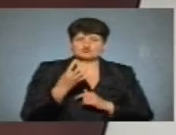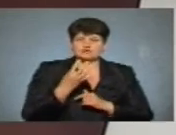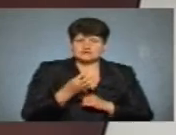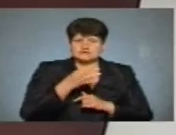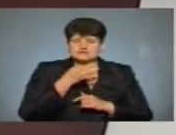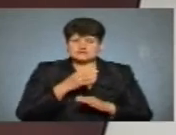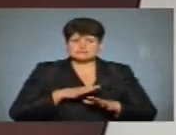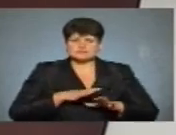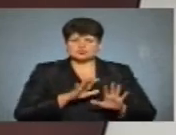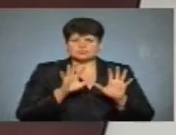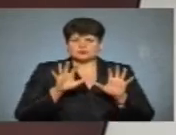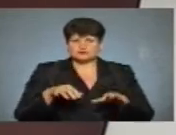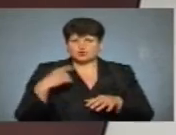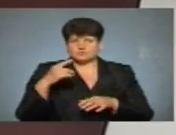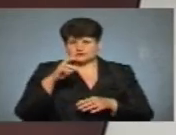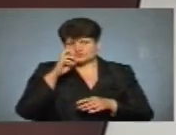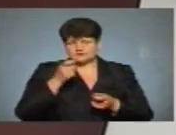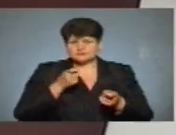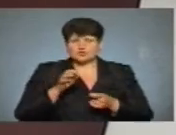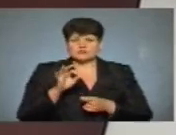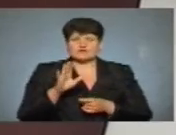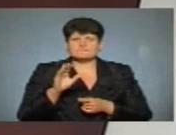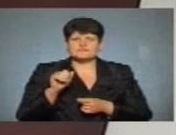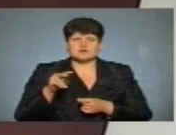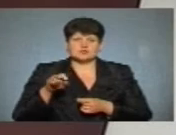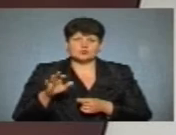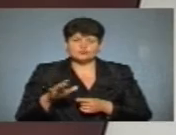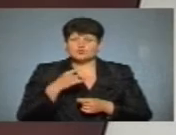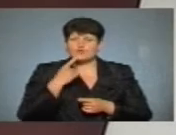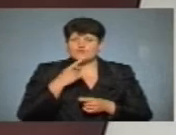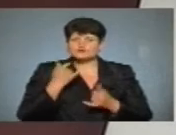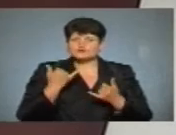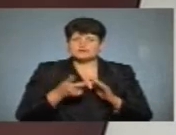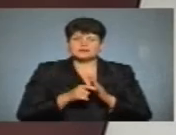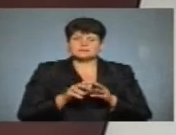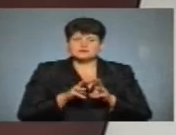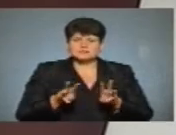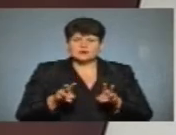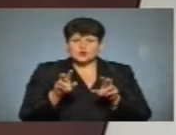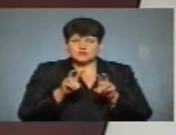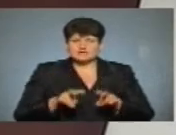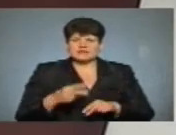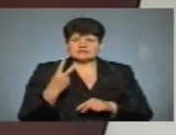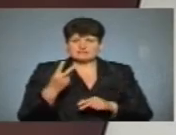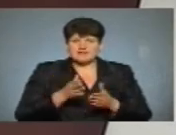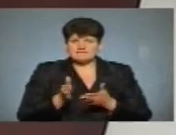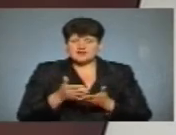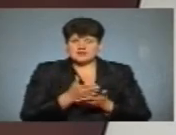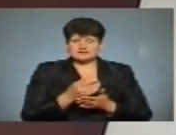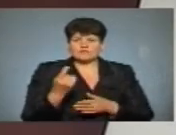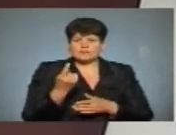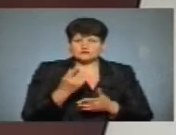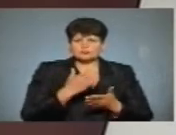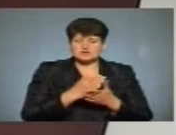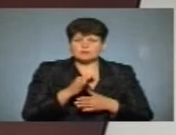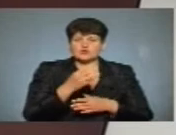заступник голови облдержадміністрації Олег Валов. Він каже, зараз Кабмін розглядає два варіанти формування районів області. У першому йдеться